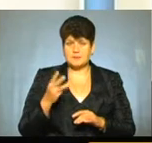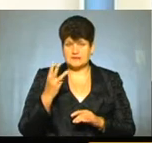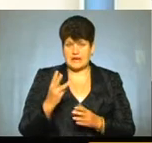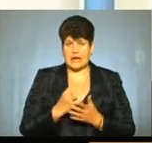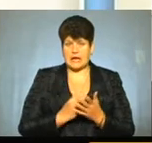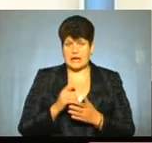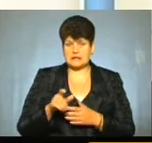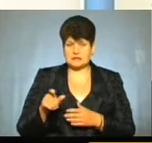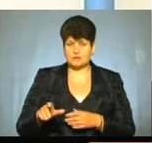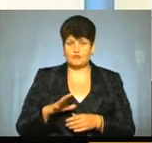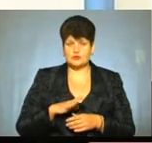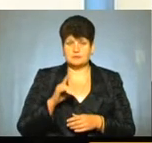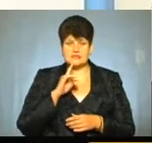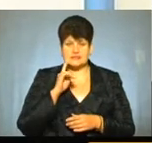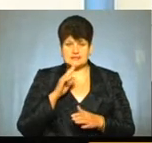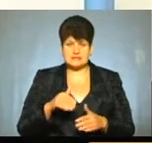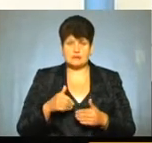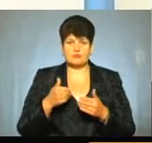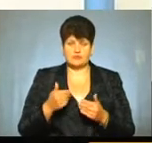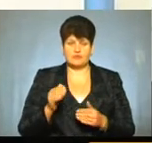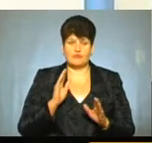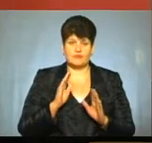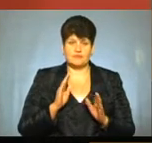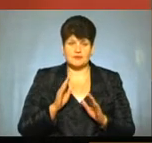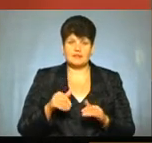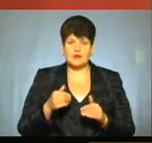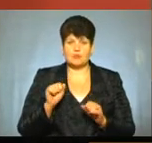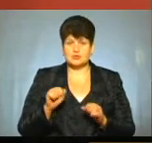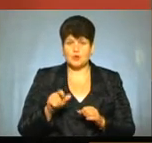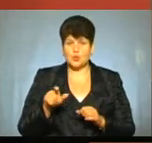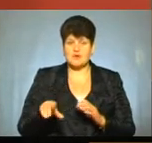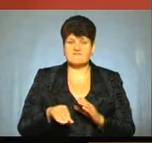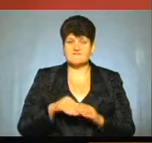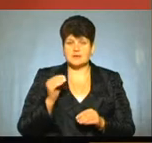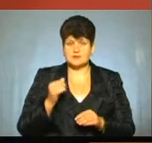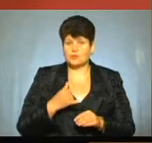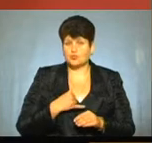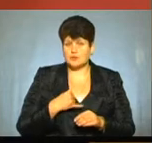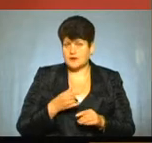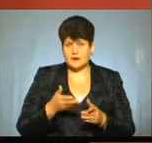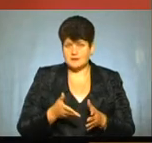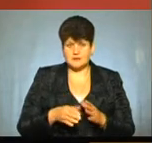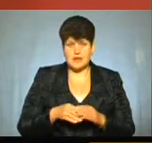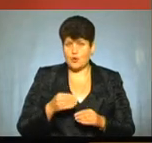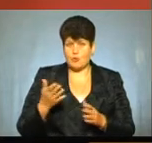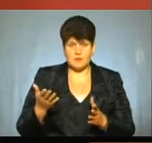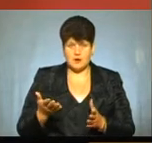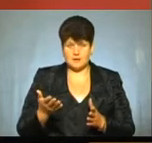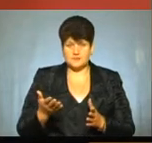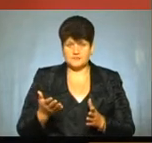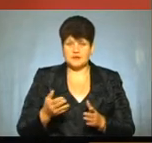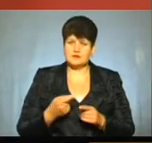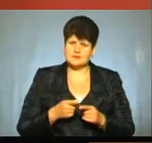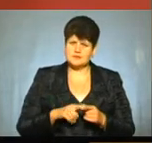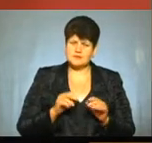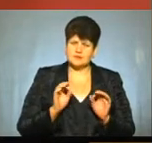там три кандидатури Володимир Зеленський запропонував в Фейсбуці і дав можливість людям вибрати. А в нас таким чином не обирався